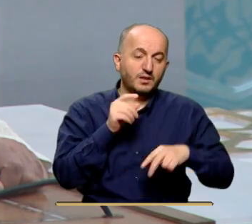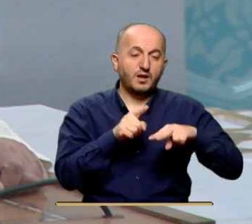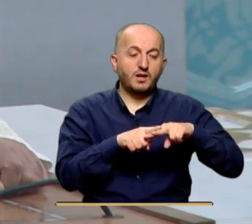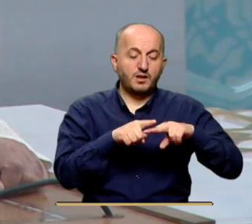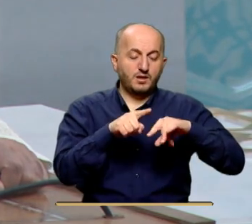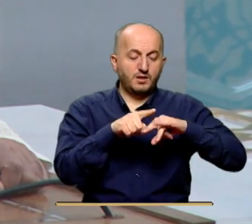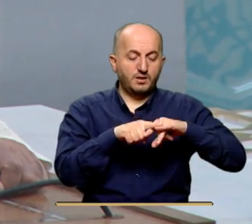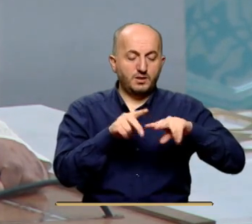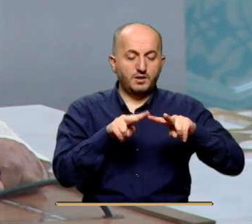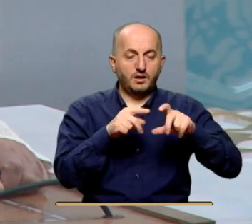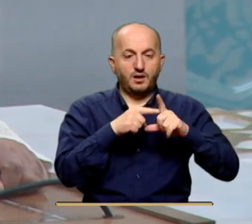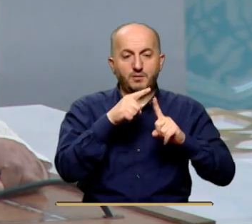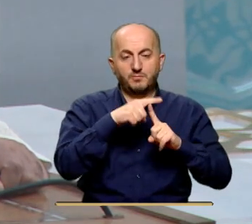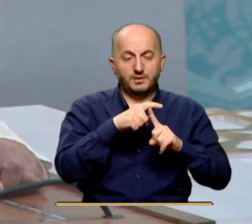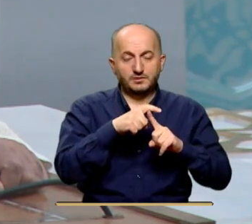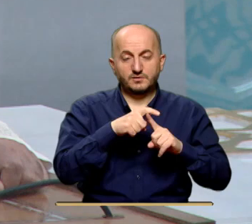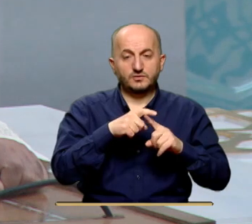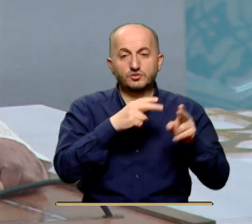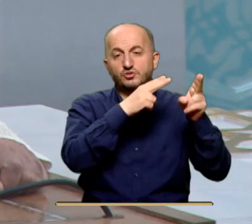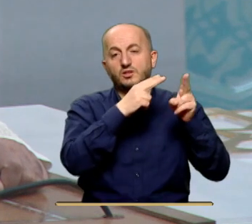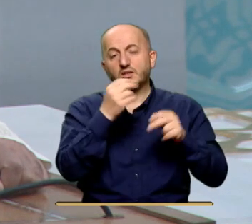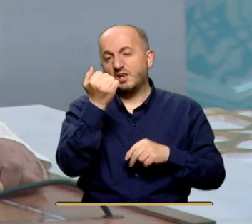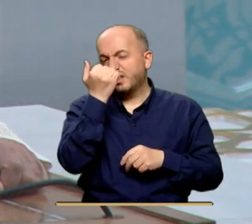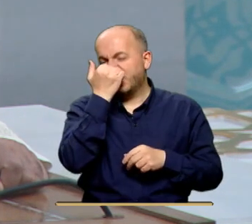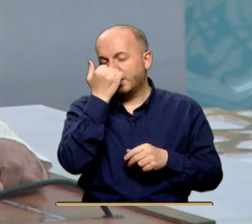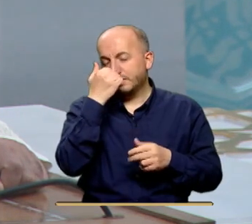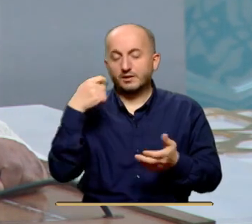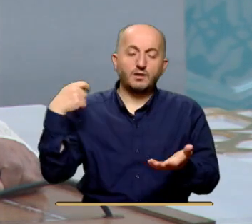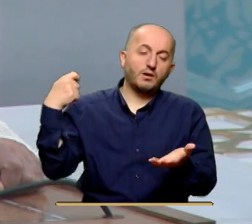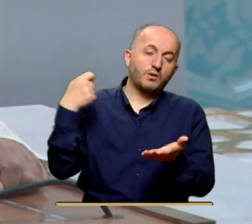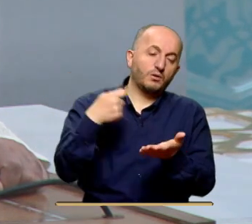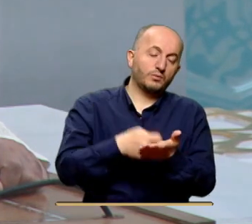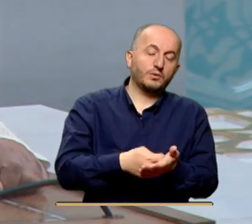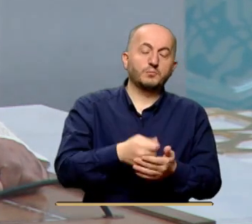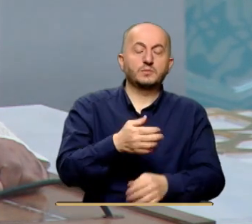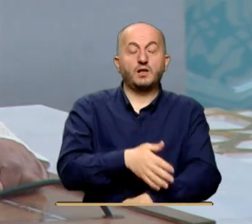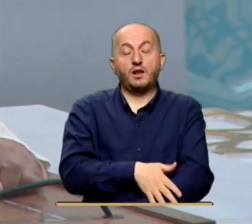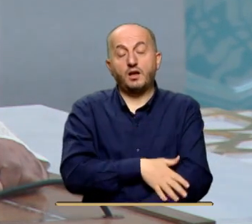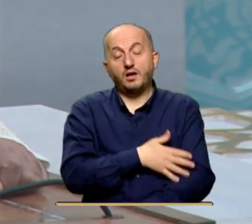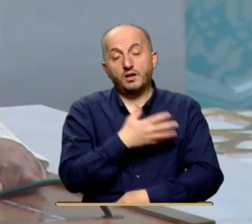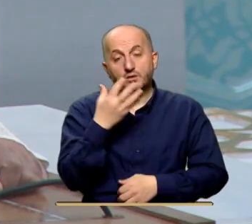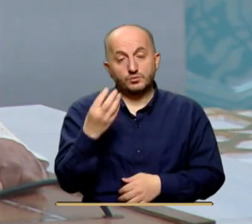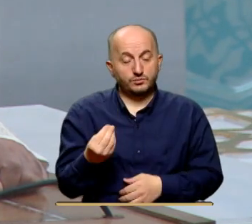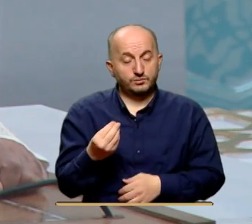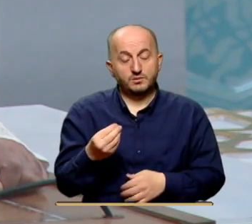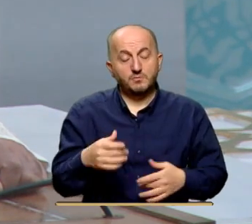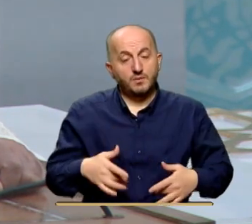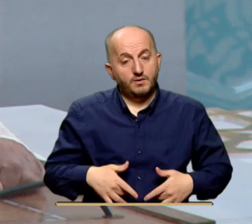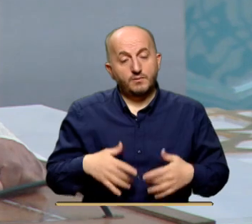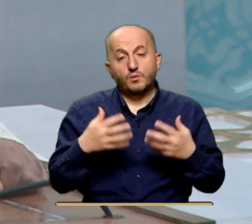Ahmet Rıfkı'nın Çanakkale'deki kanıyla ödenmiştir. Helal olsun. Hoşnut